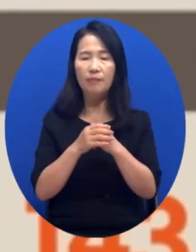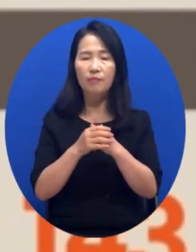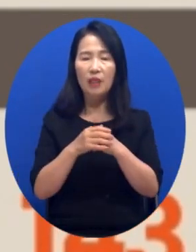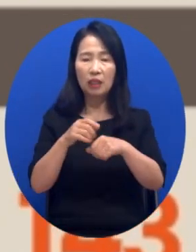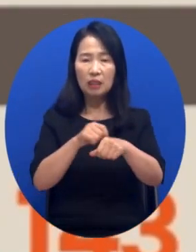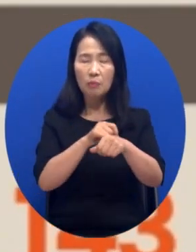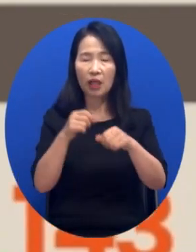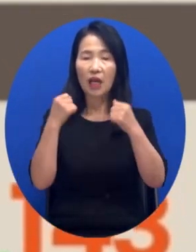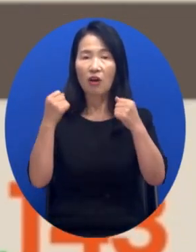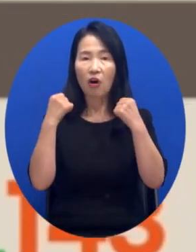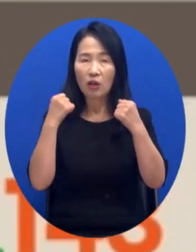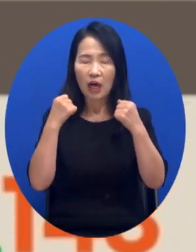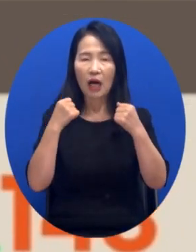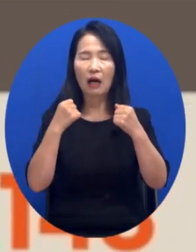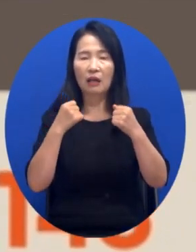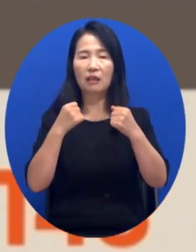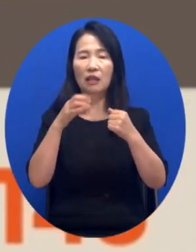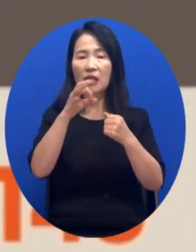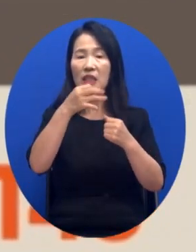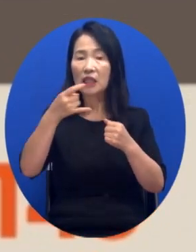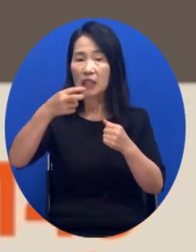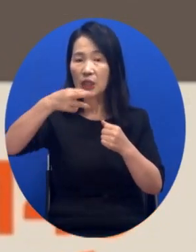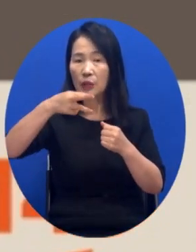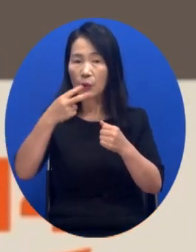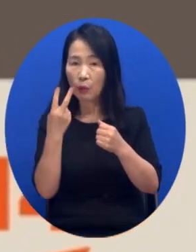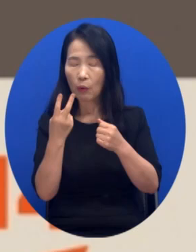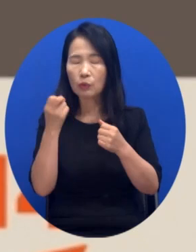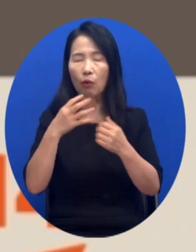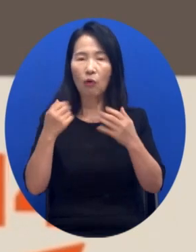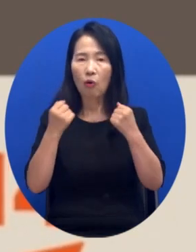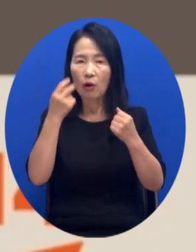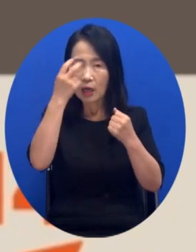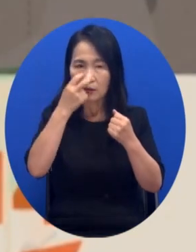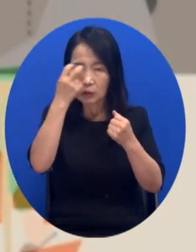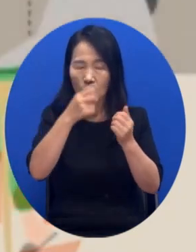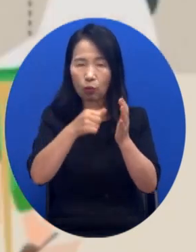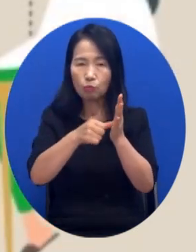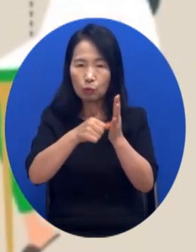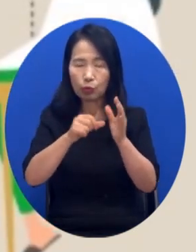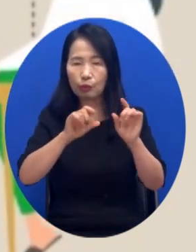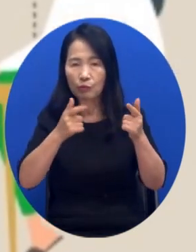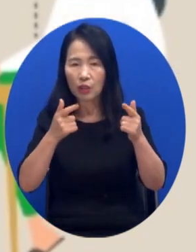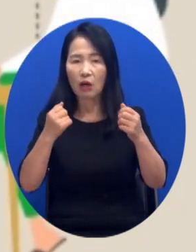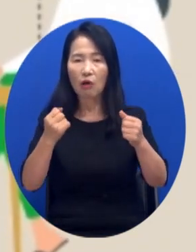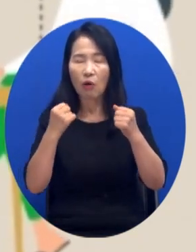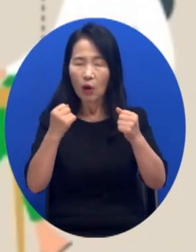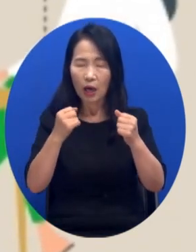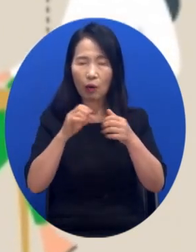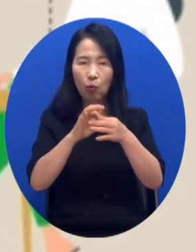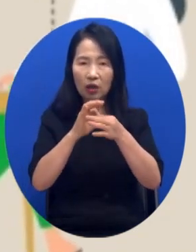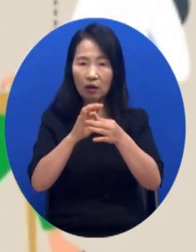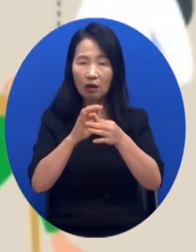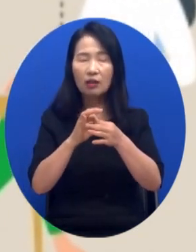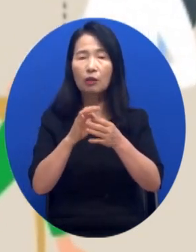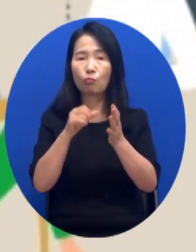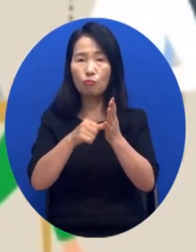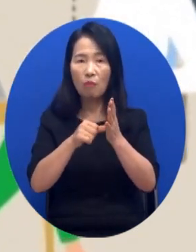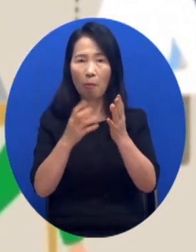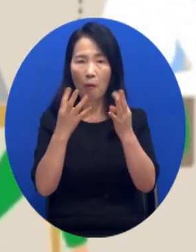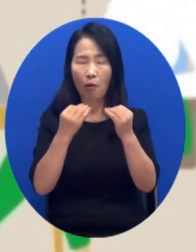특히 건강의료용품과 건강측정용품 등 건강 관련 상품들의 판매량이 눈에 띄게